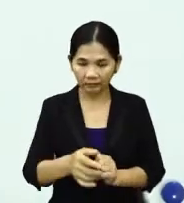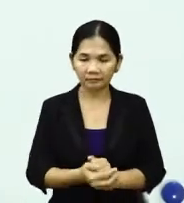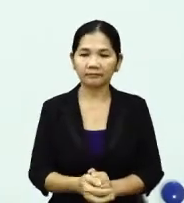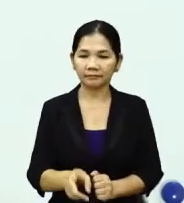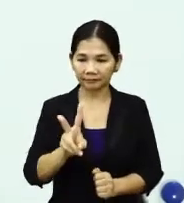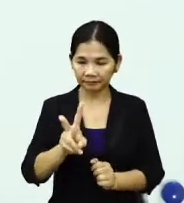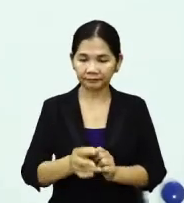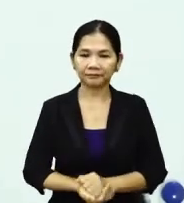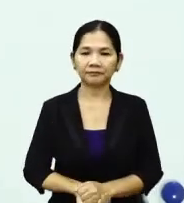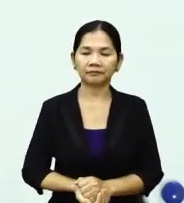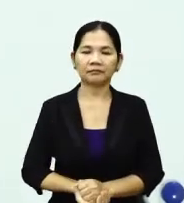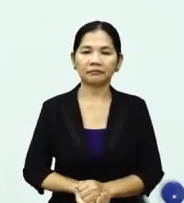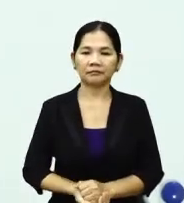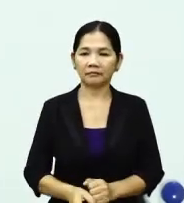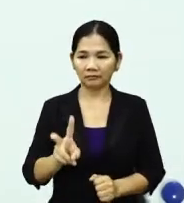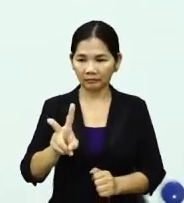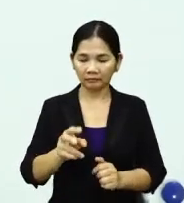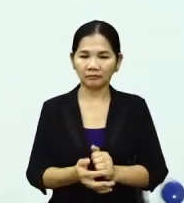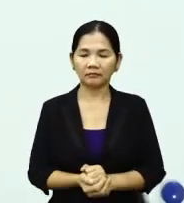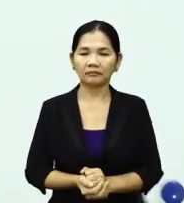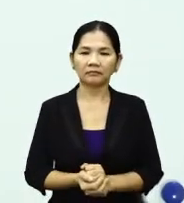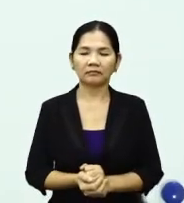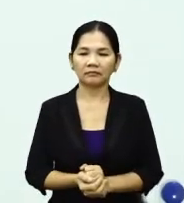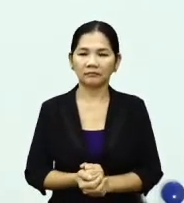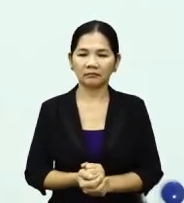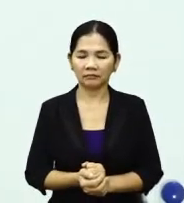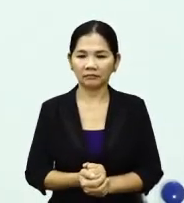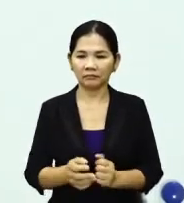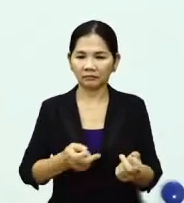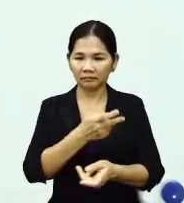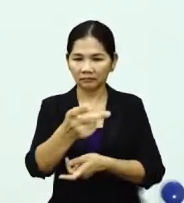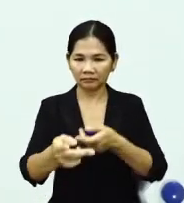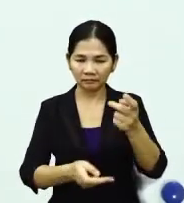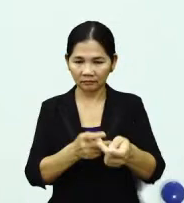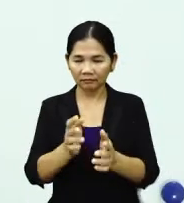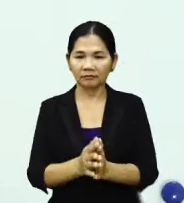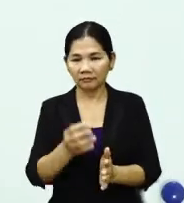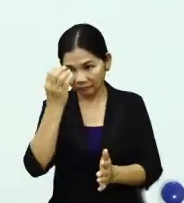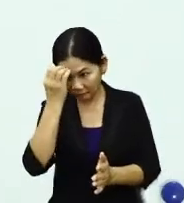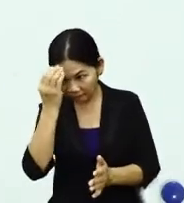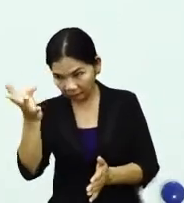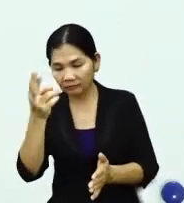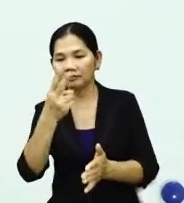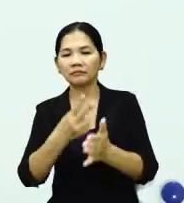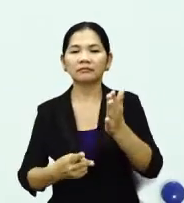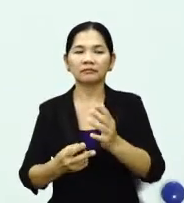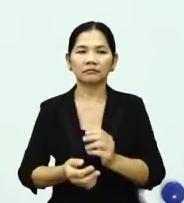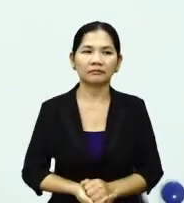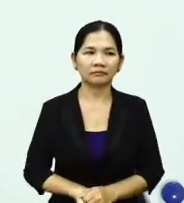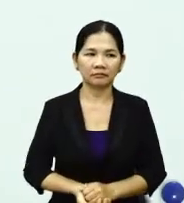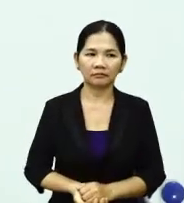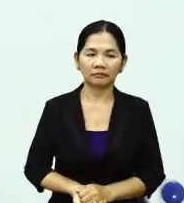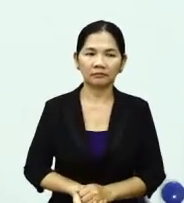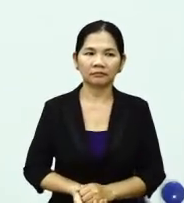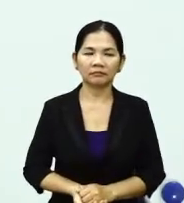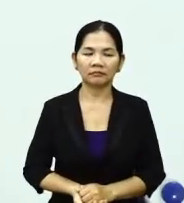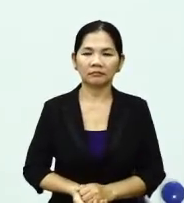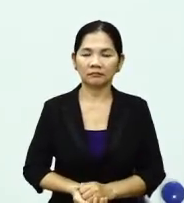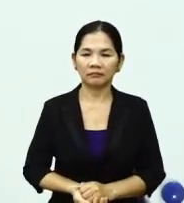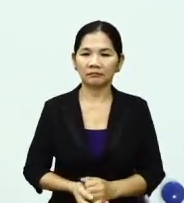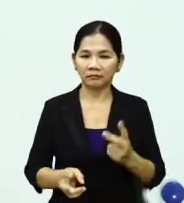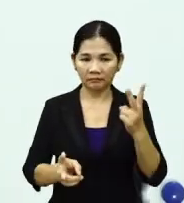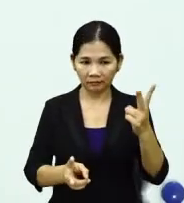pí pí ta kê tập xa đang bề vậy đầu tiên là con này